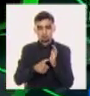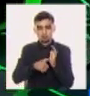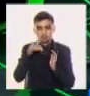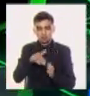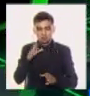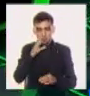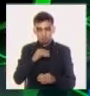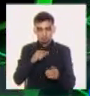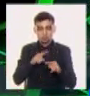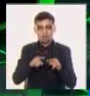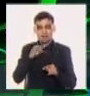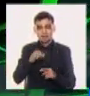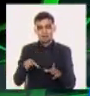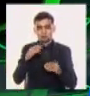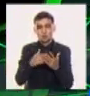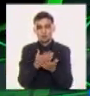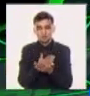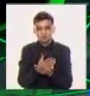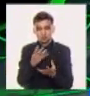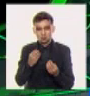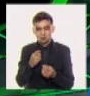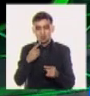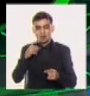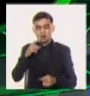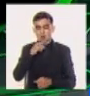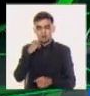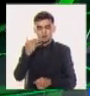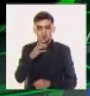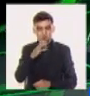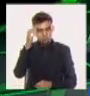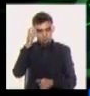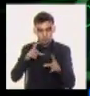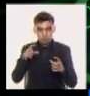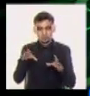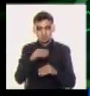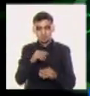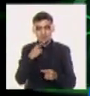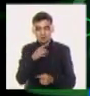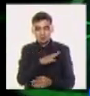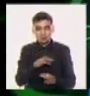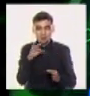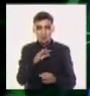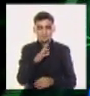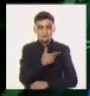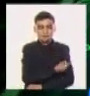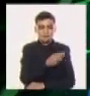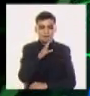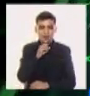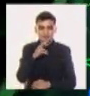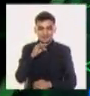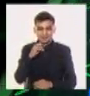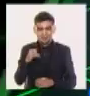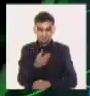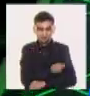тысяч. Однако есть и обнадеживающие новости. Российские ученые уверяют, что успешно проводят клинические испытания вакцины на